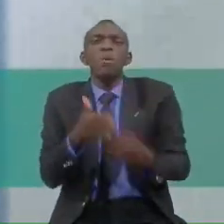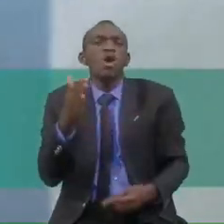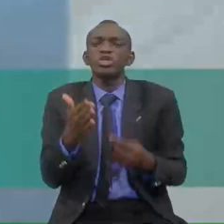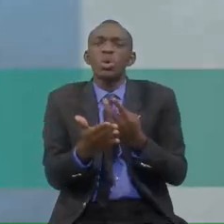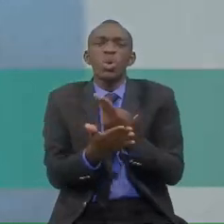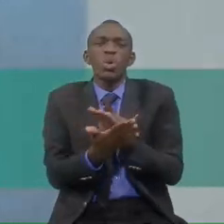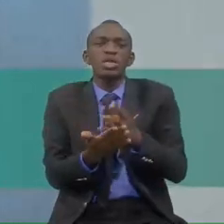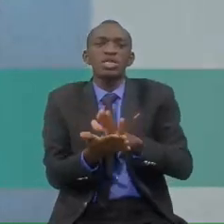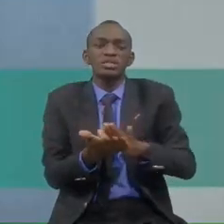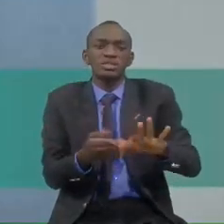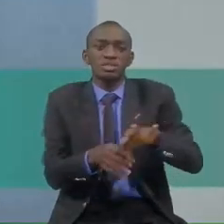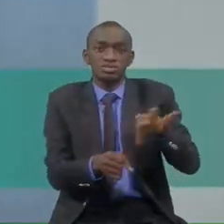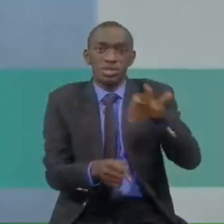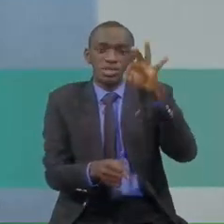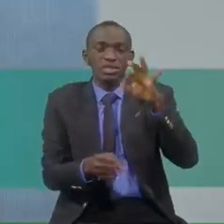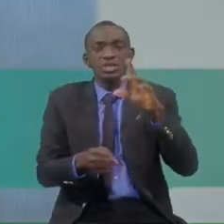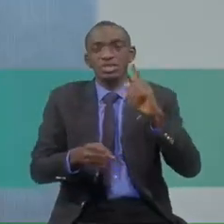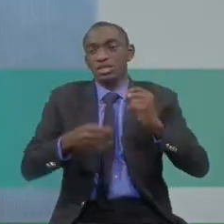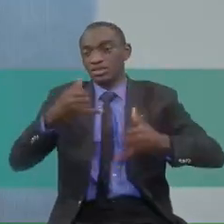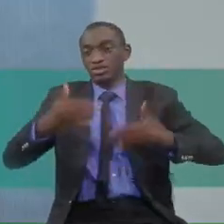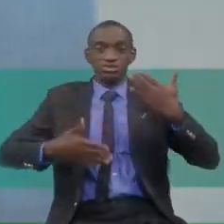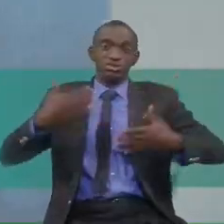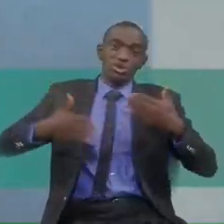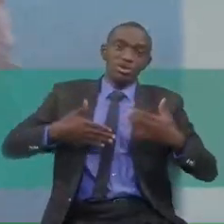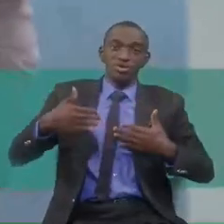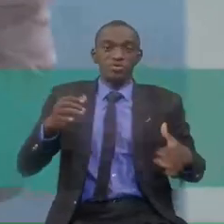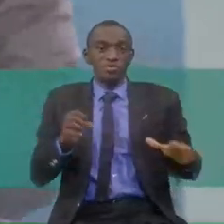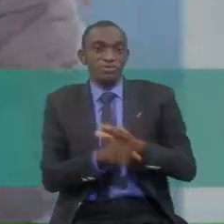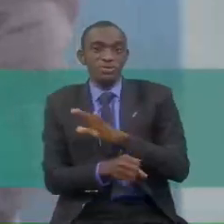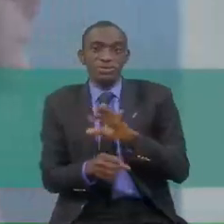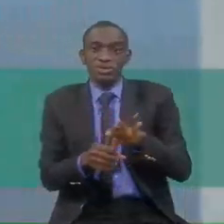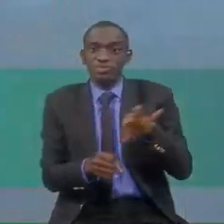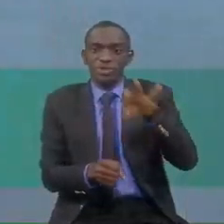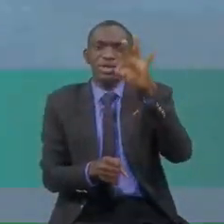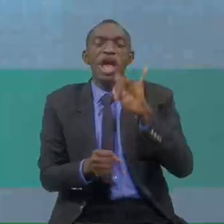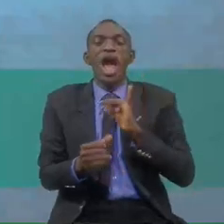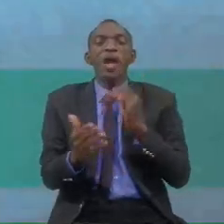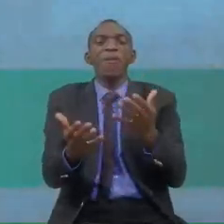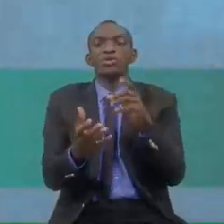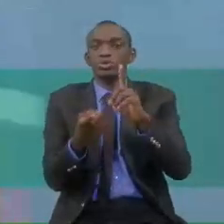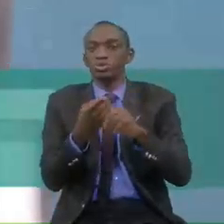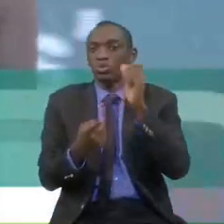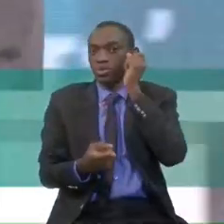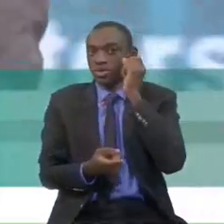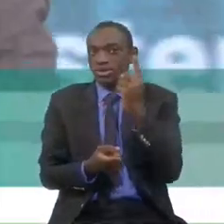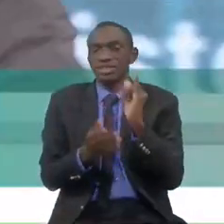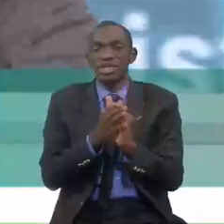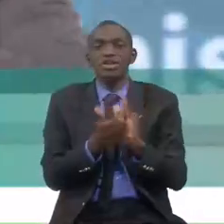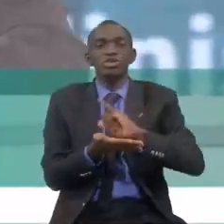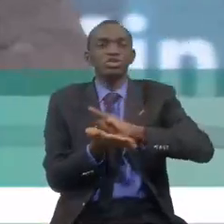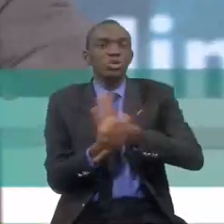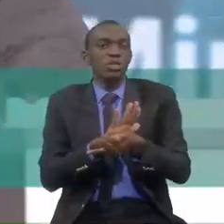Quel est le Saint-Esprit? Qu'est-ce que le Saint-Esprit? C'est l'Esprit de joie. Je veux que vous compreniez que